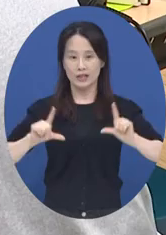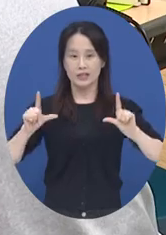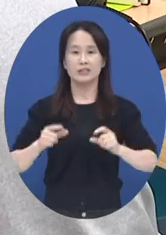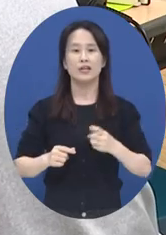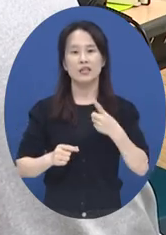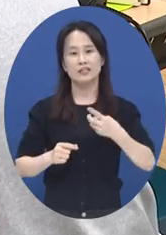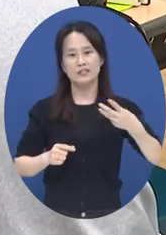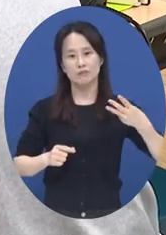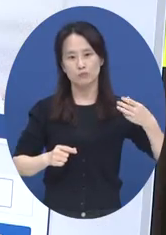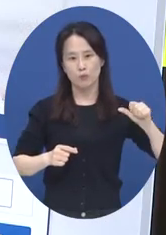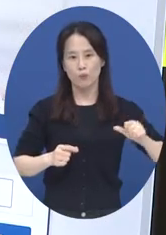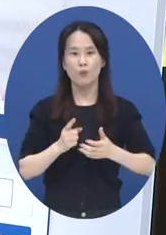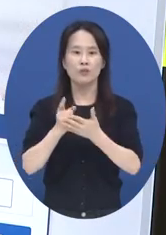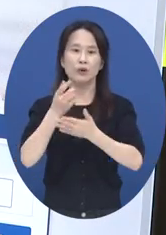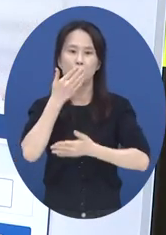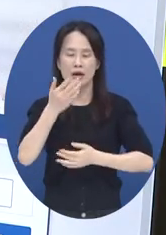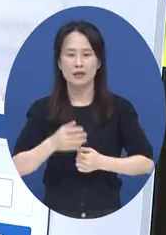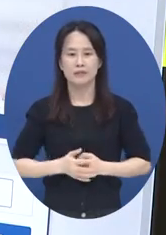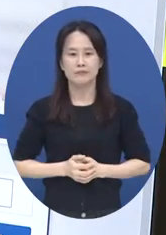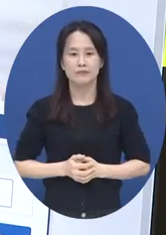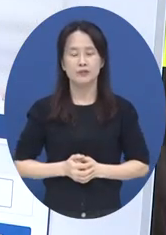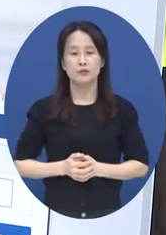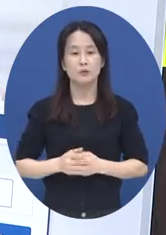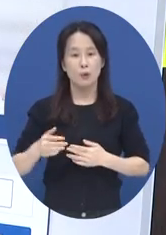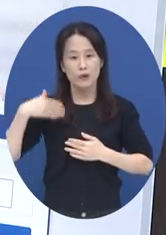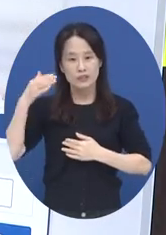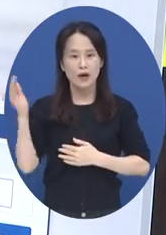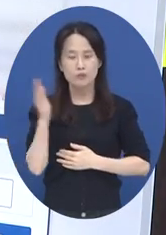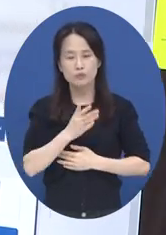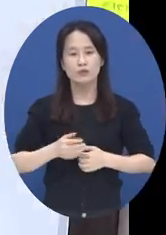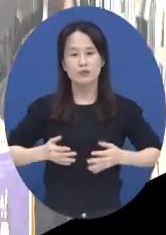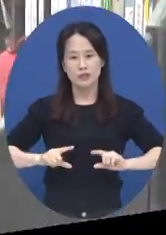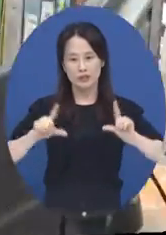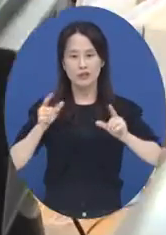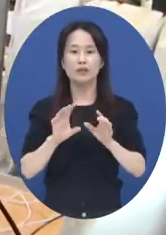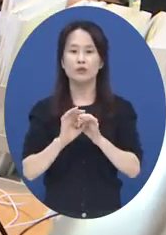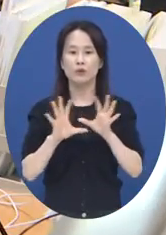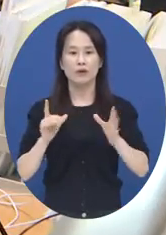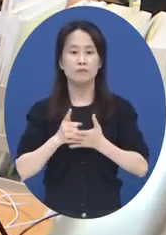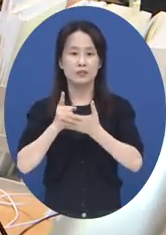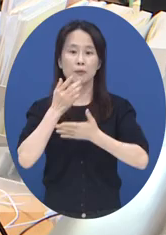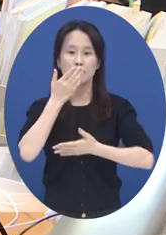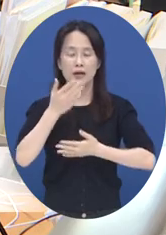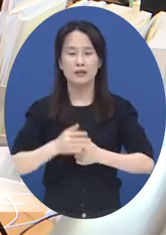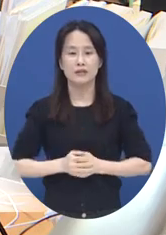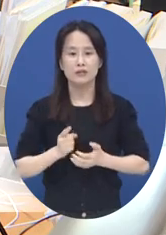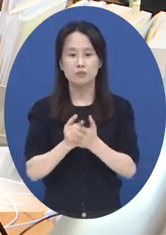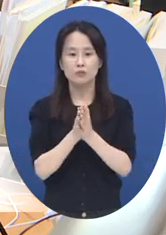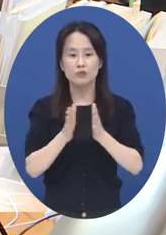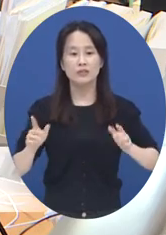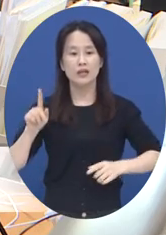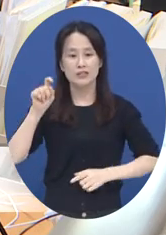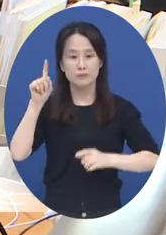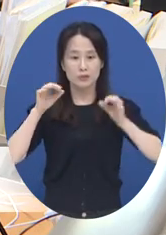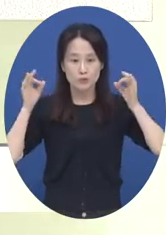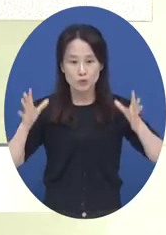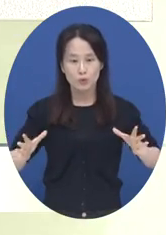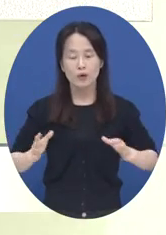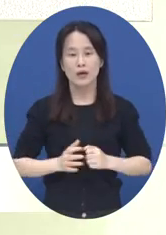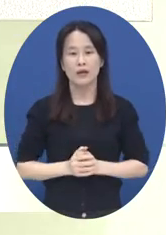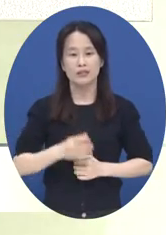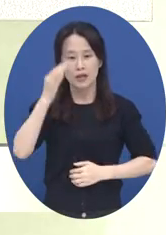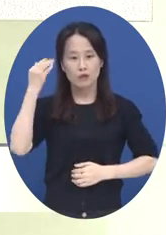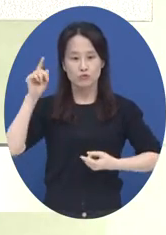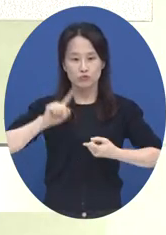18일부터 29일까지 인 출생 연도와 상관없이 신청 가능합니다 접수가 시작된 지 10일 만 해 내국인